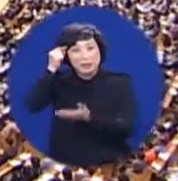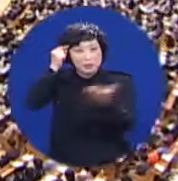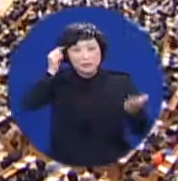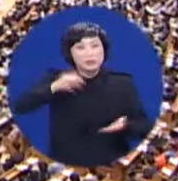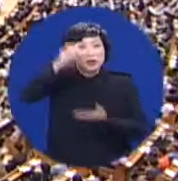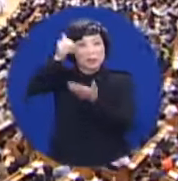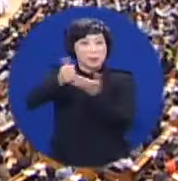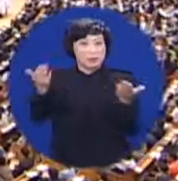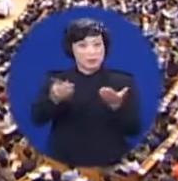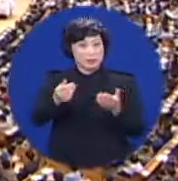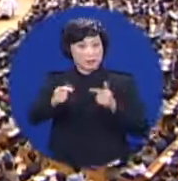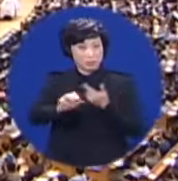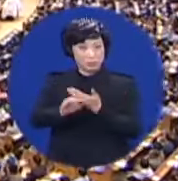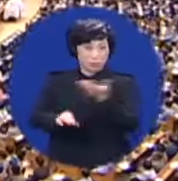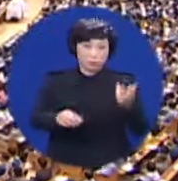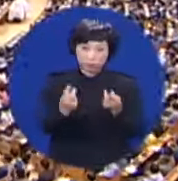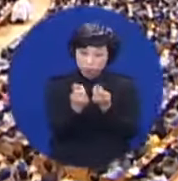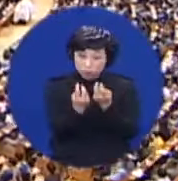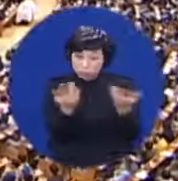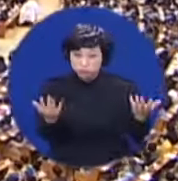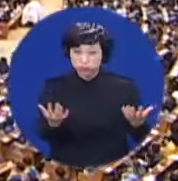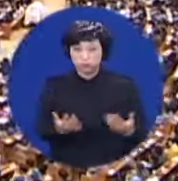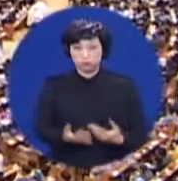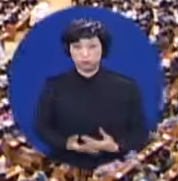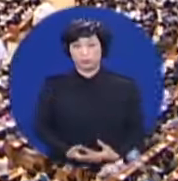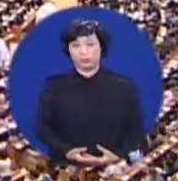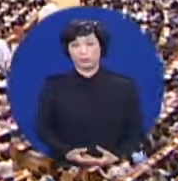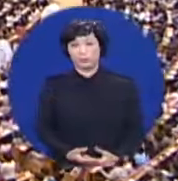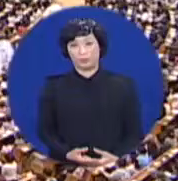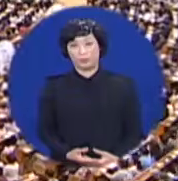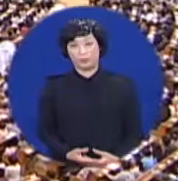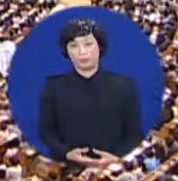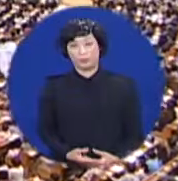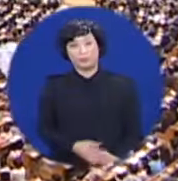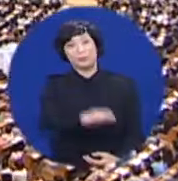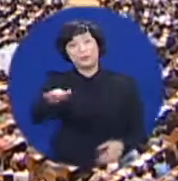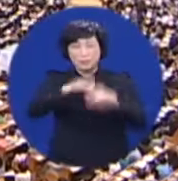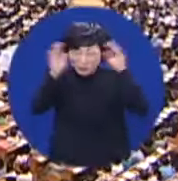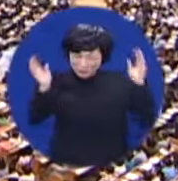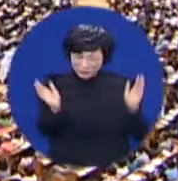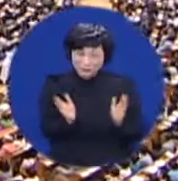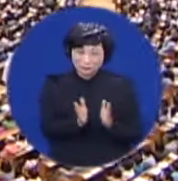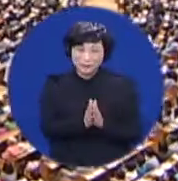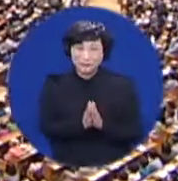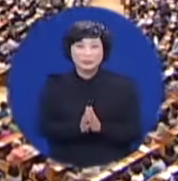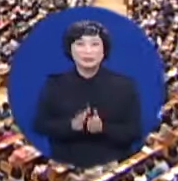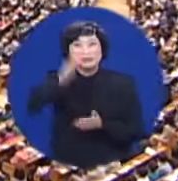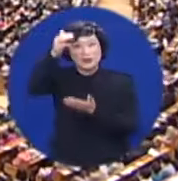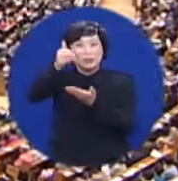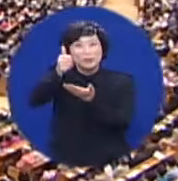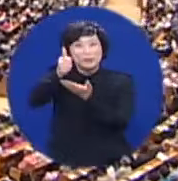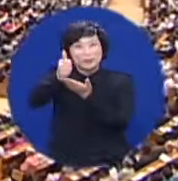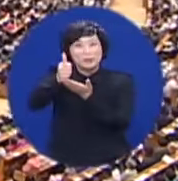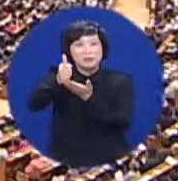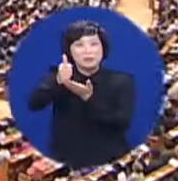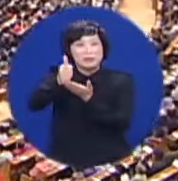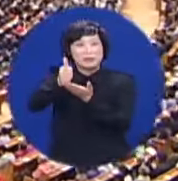성령의 역사가 아니면 아무것도 안 된다. 우리 모두 성령 강림